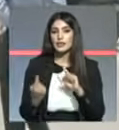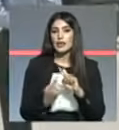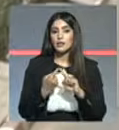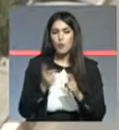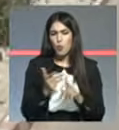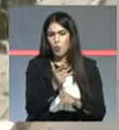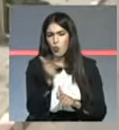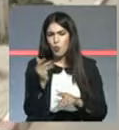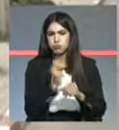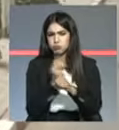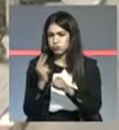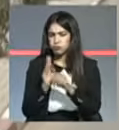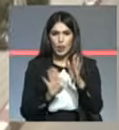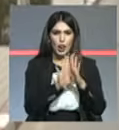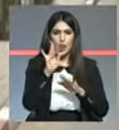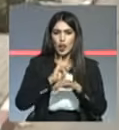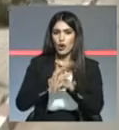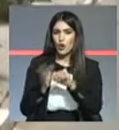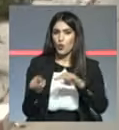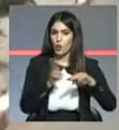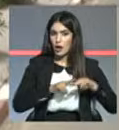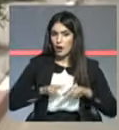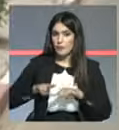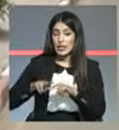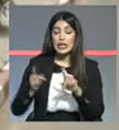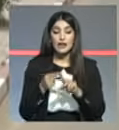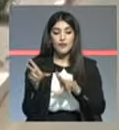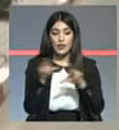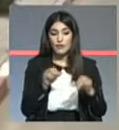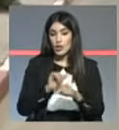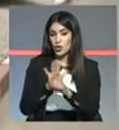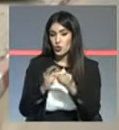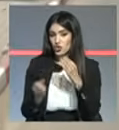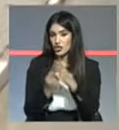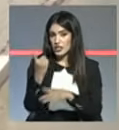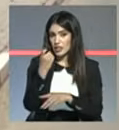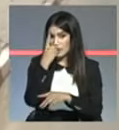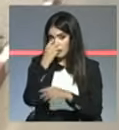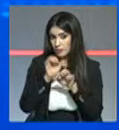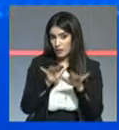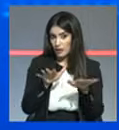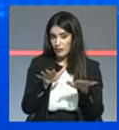ارقام مفزعه عن الاصابات والوفيات وكذلك المتحولات الجديده للفيروس